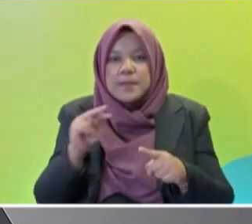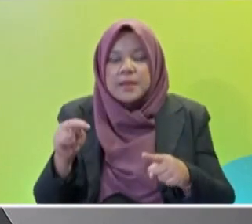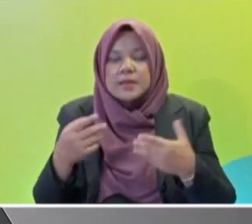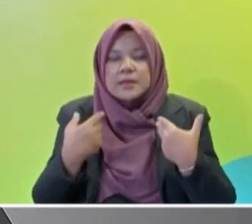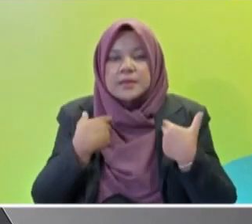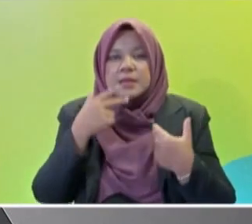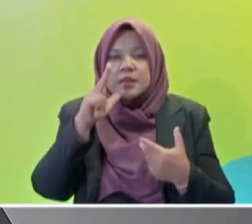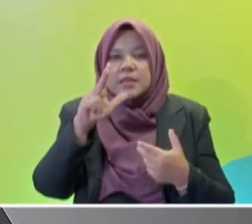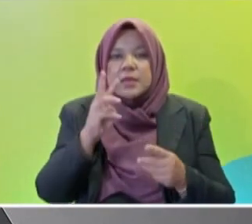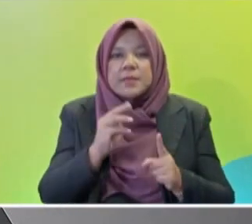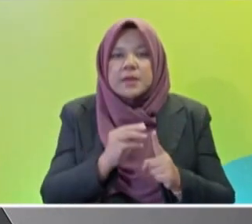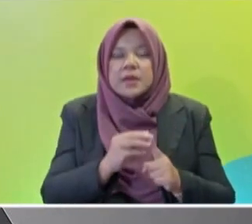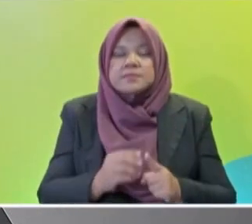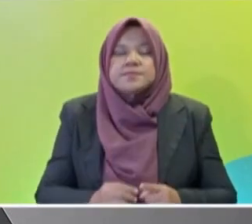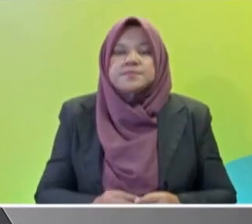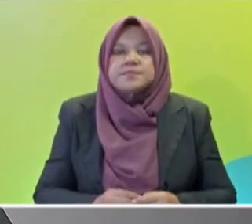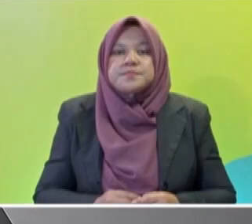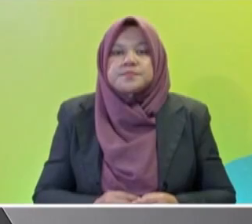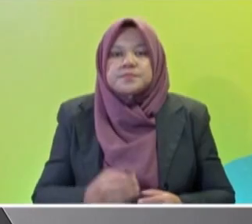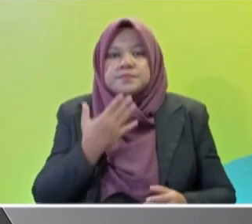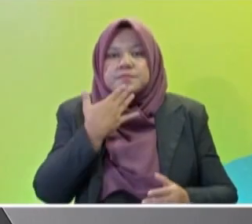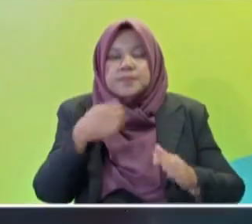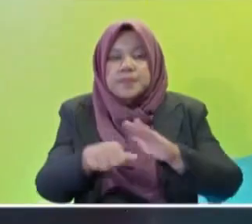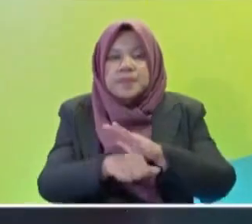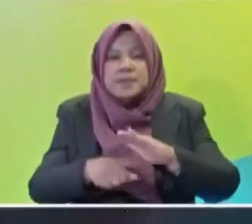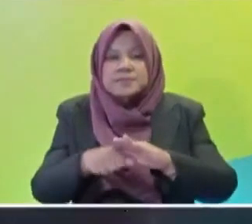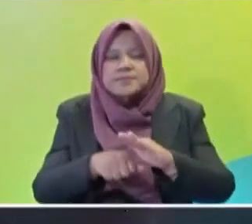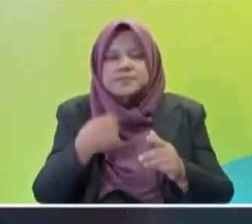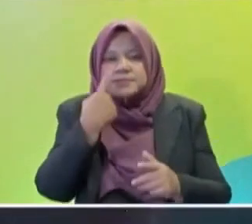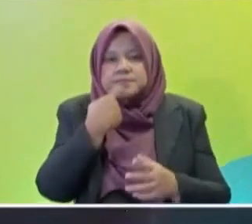3 marka ya oke baiklah warna akses